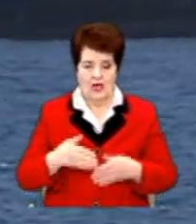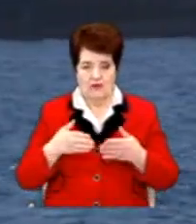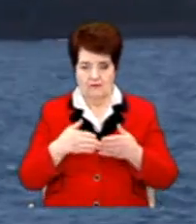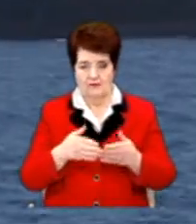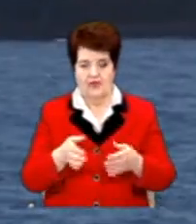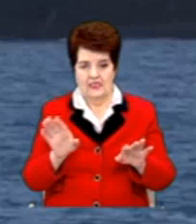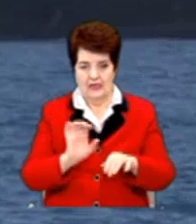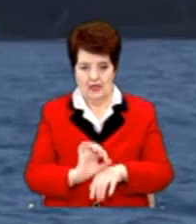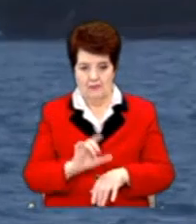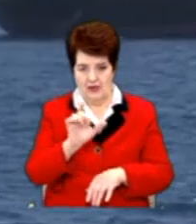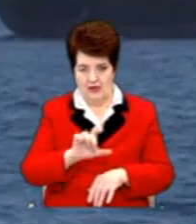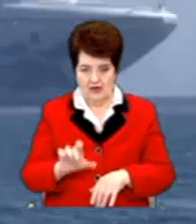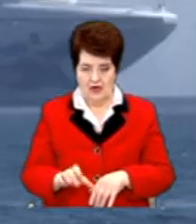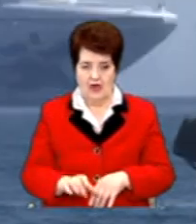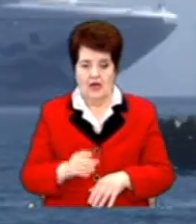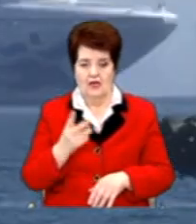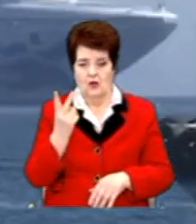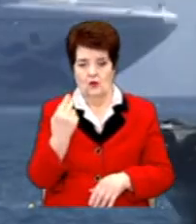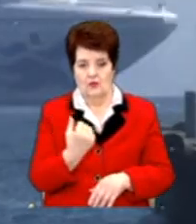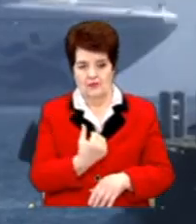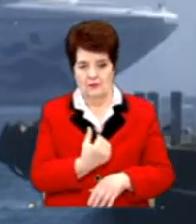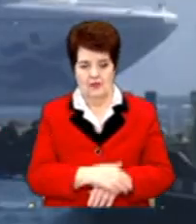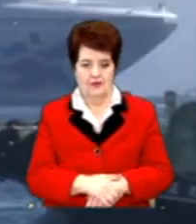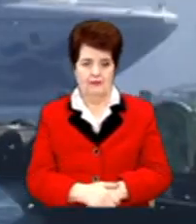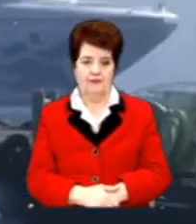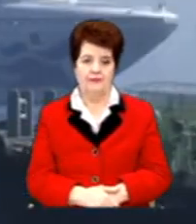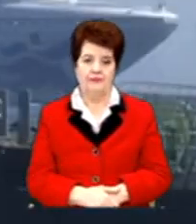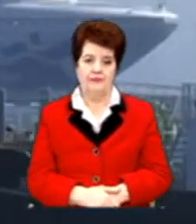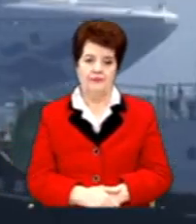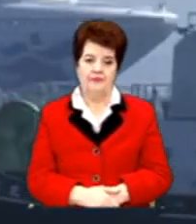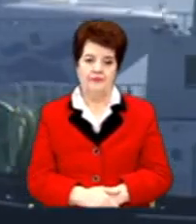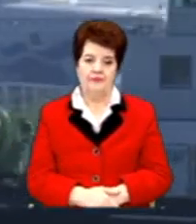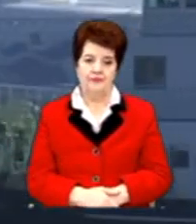croazieră să rămână la bord în carantină timp de 2 săptămâni.